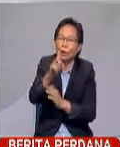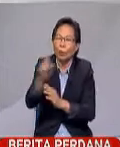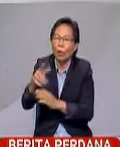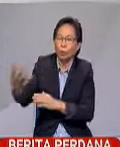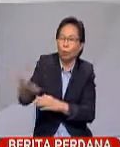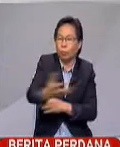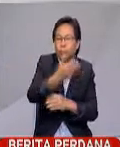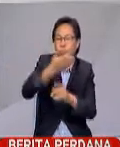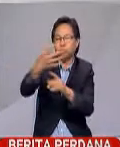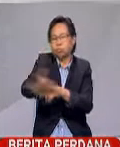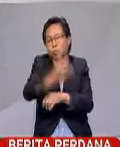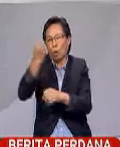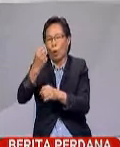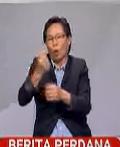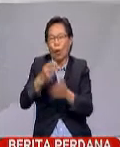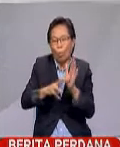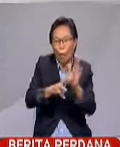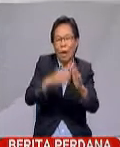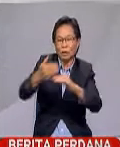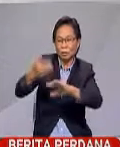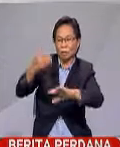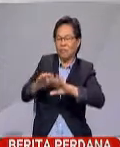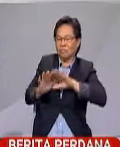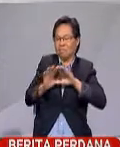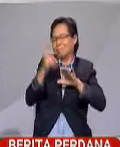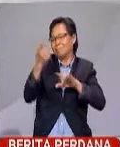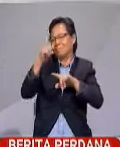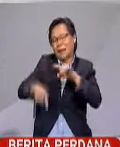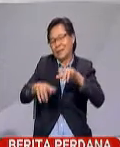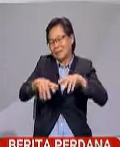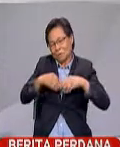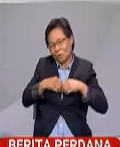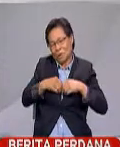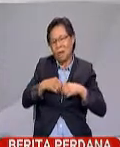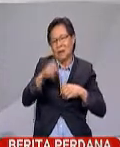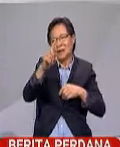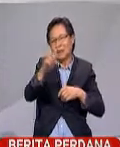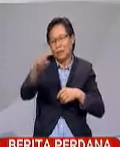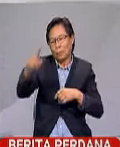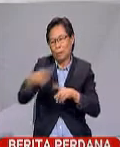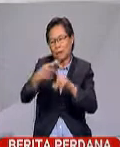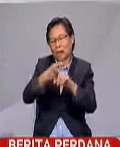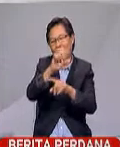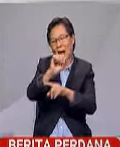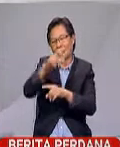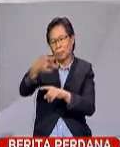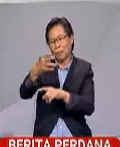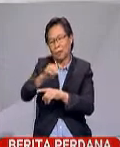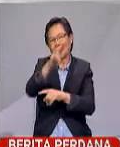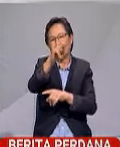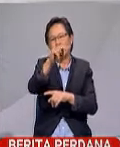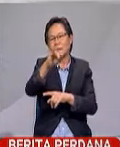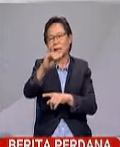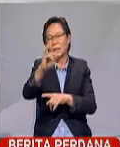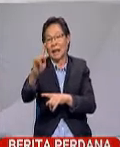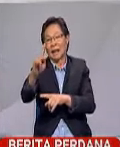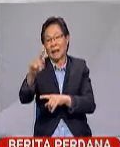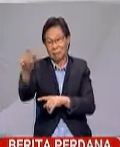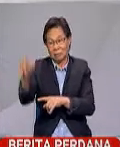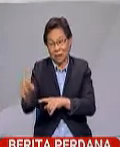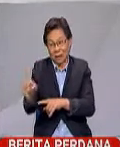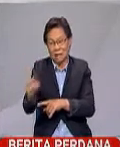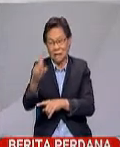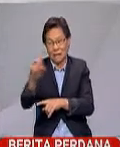wang itu setelah representasi sebelum ini ditolak. Menurut Timbalan Pendakwa Raya daripada SPRM, Nik Haslini Hashim,